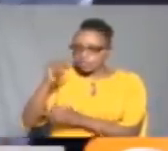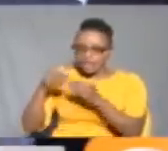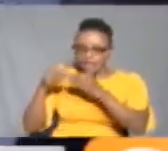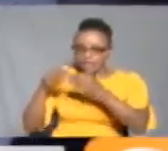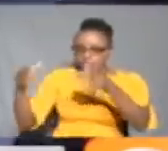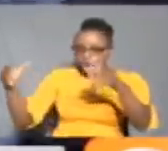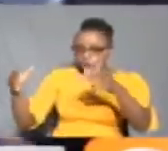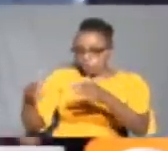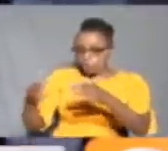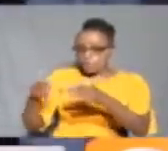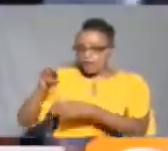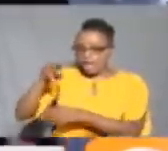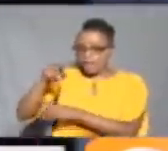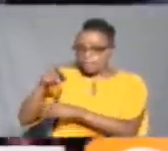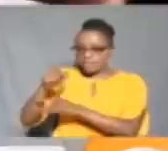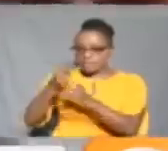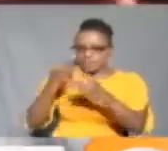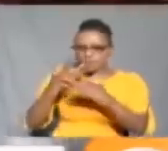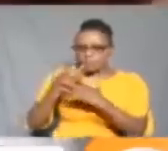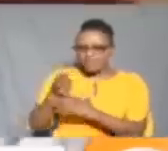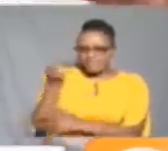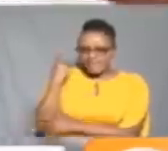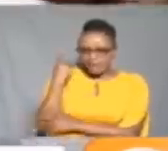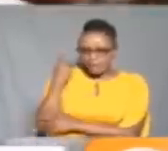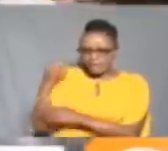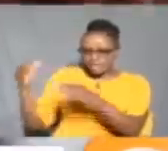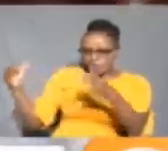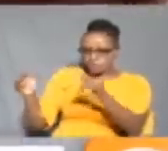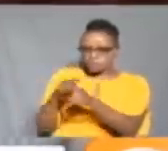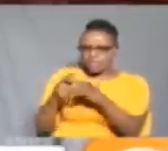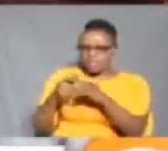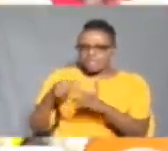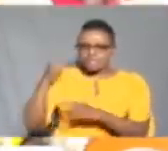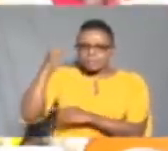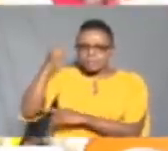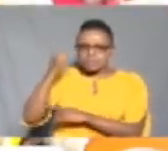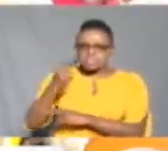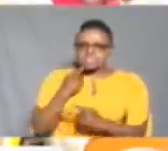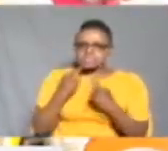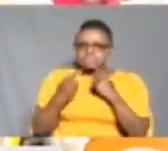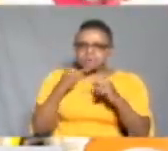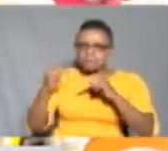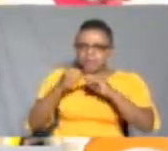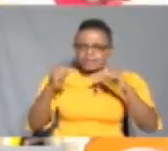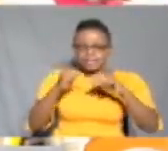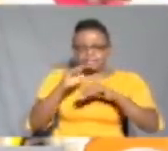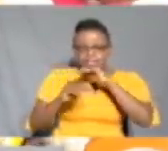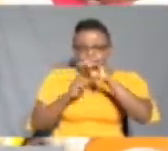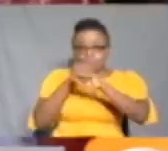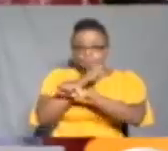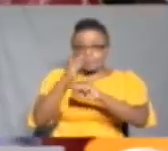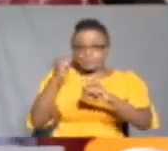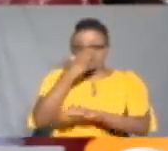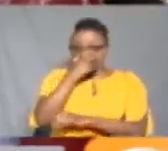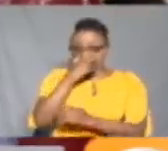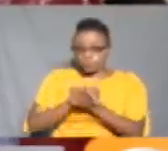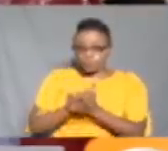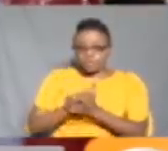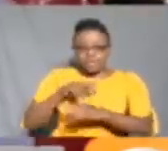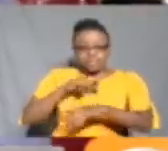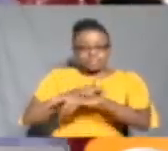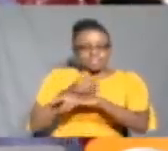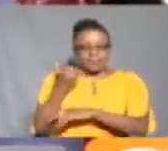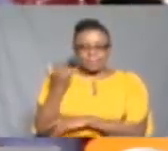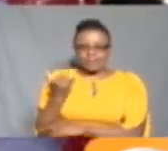aliongoza kikosi cha wabunge wa mrengo wa kieleweke na kutoa cheche za siasa dhidi ya naibu Rais William Ruto. Wakati